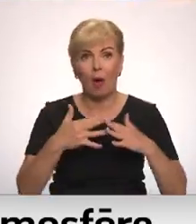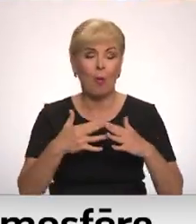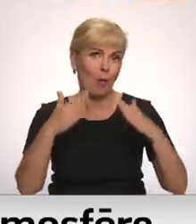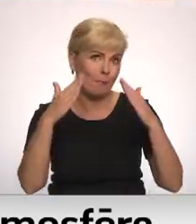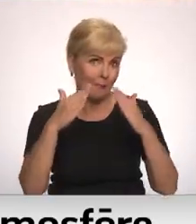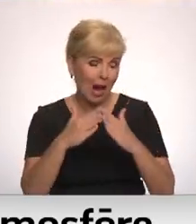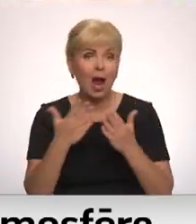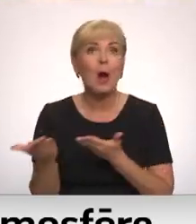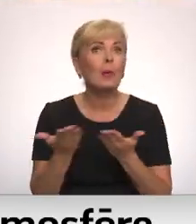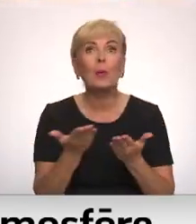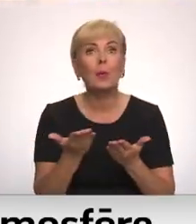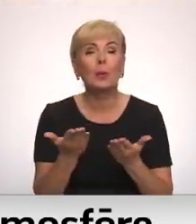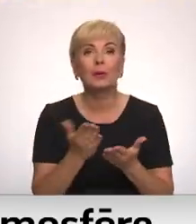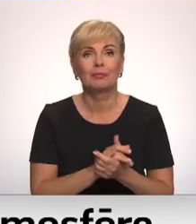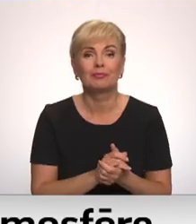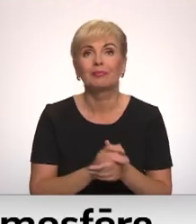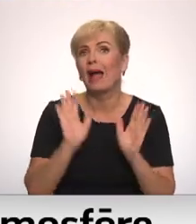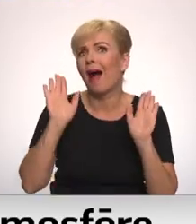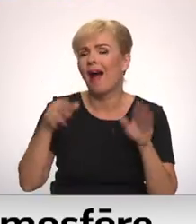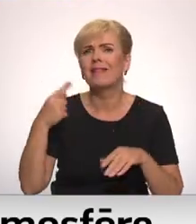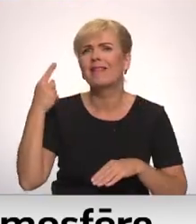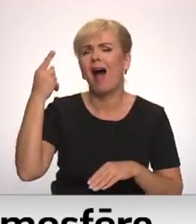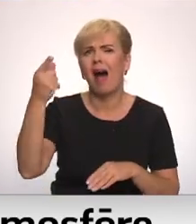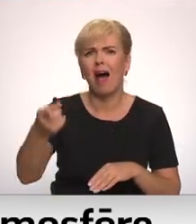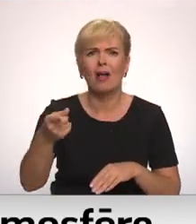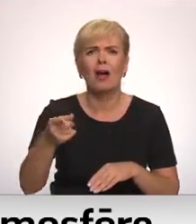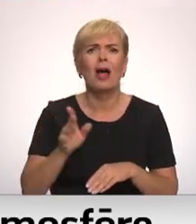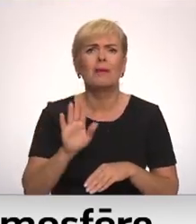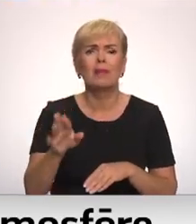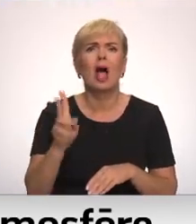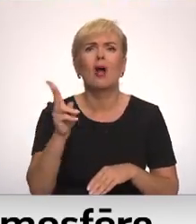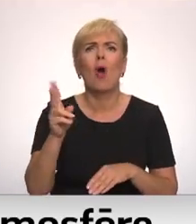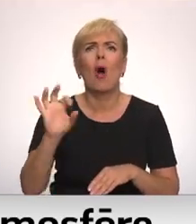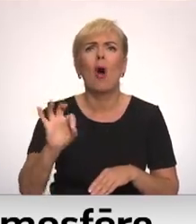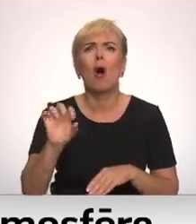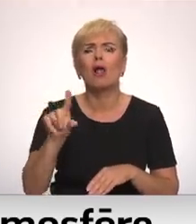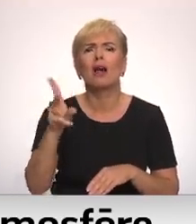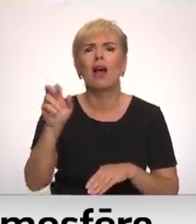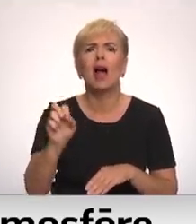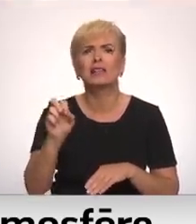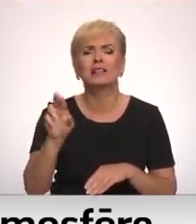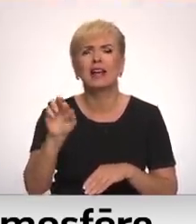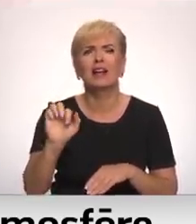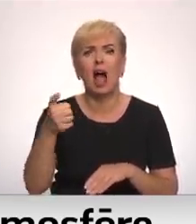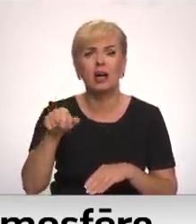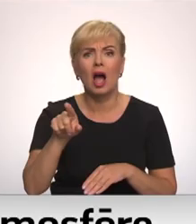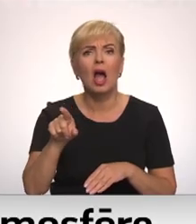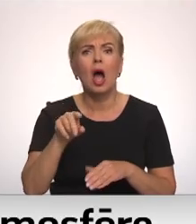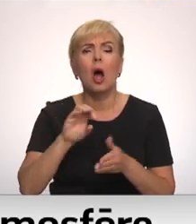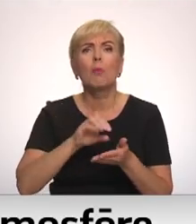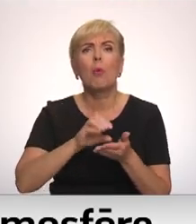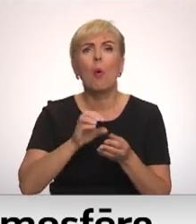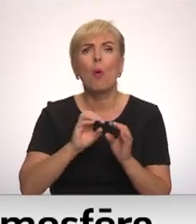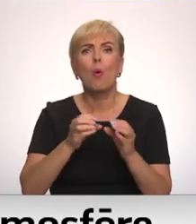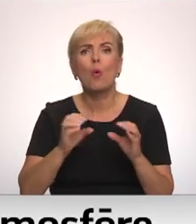citu? Kur tas ir? Ai, tālu, gandrīz pie kolkas raga. Kas tie bumbuļi ir? Uz viņiem sēž,